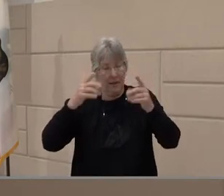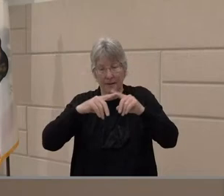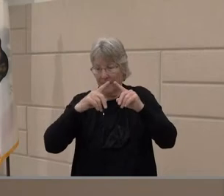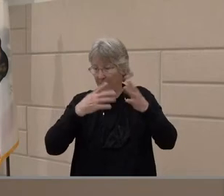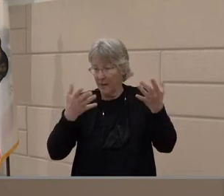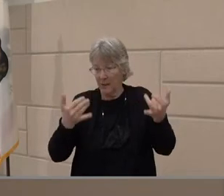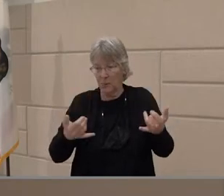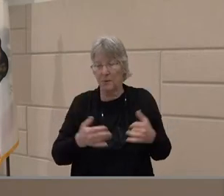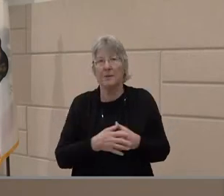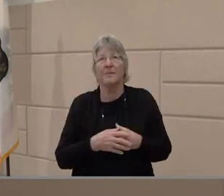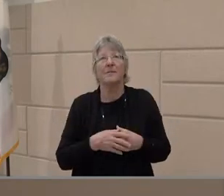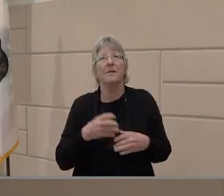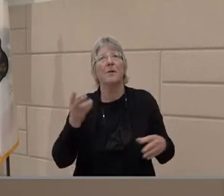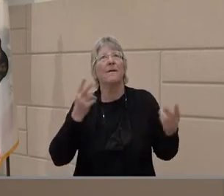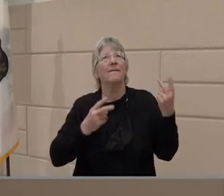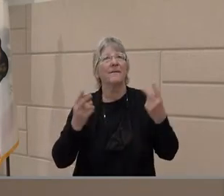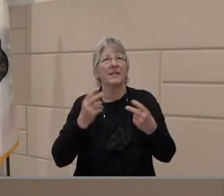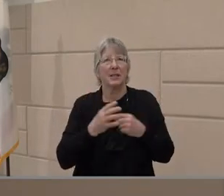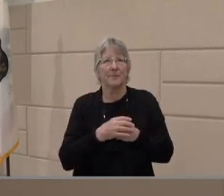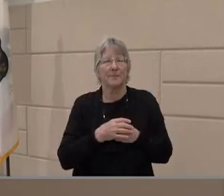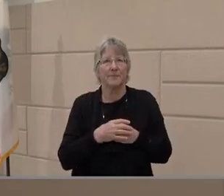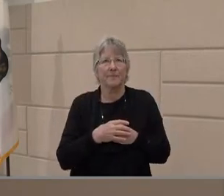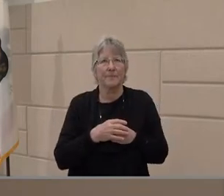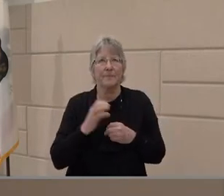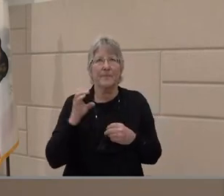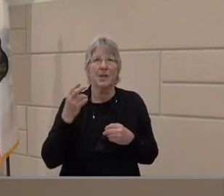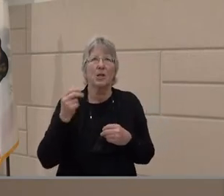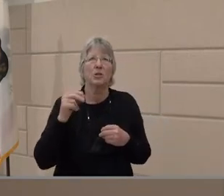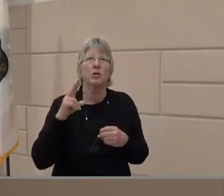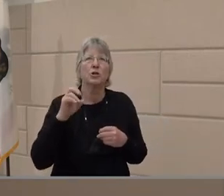គាត់បានទៅពិនិត្យសាលារៀនឆាវេស